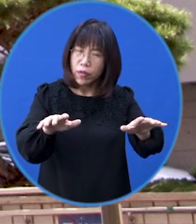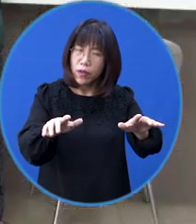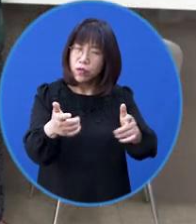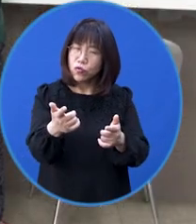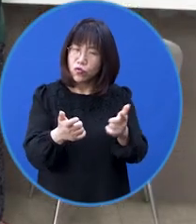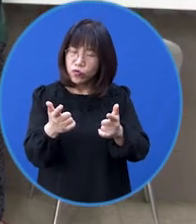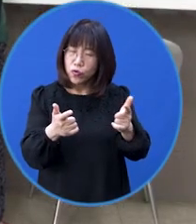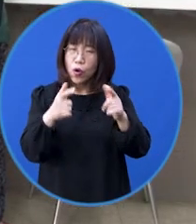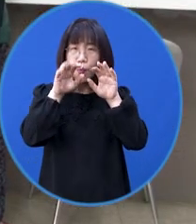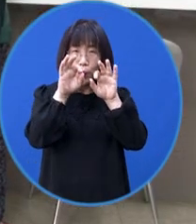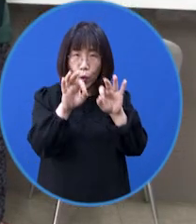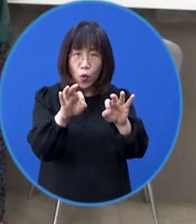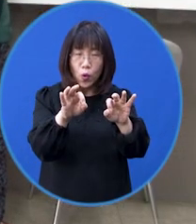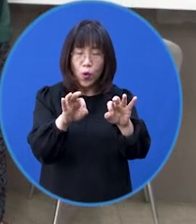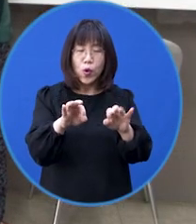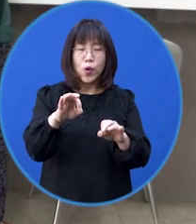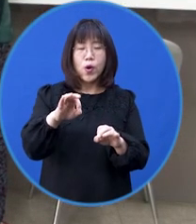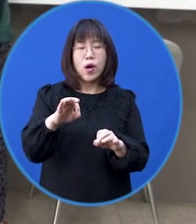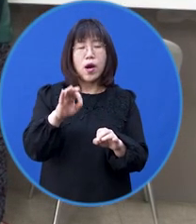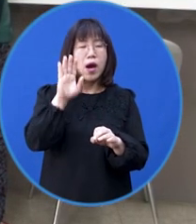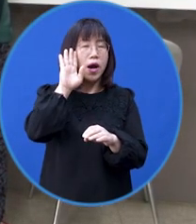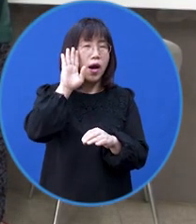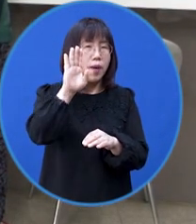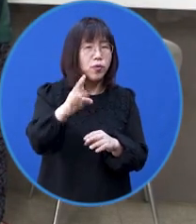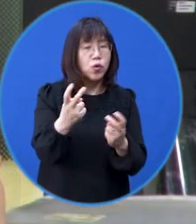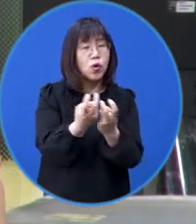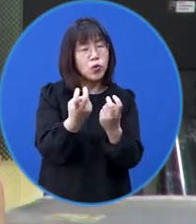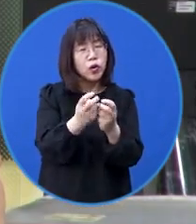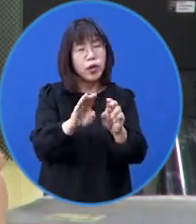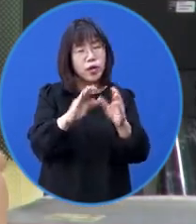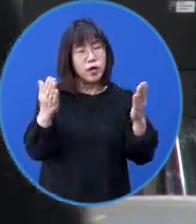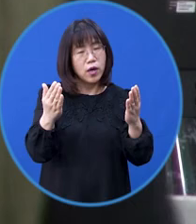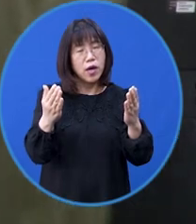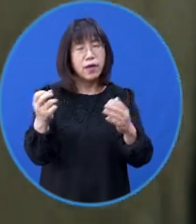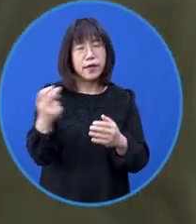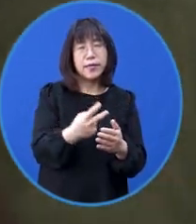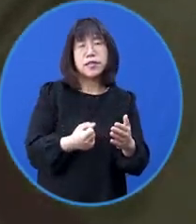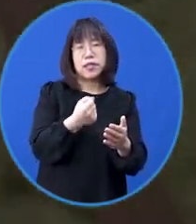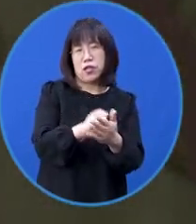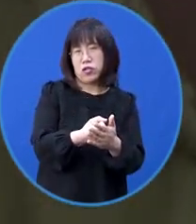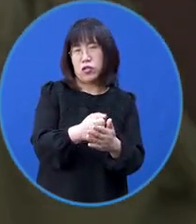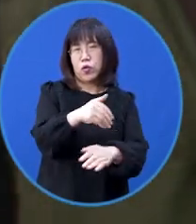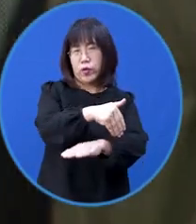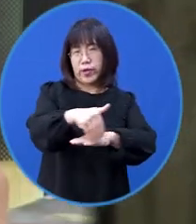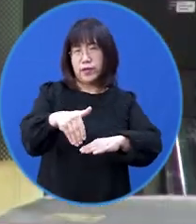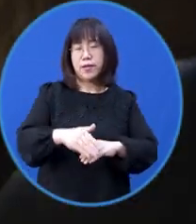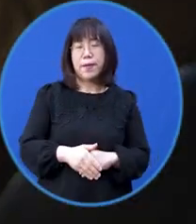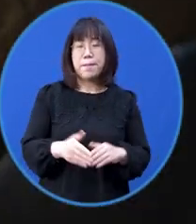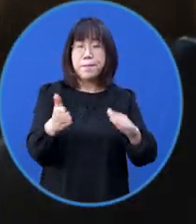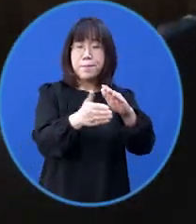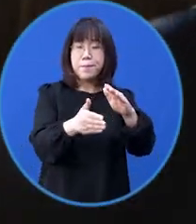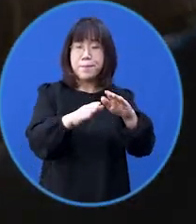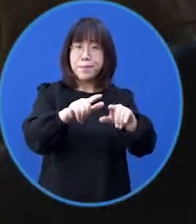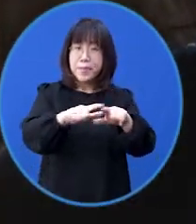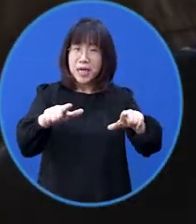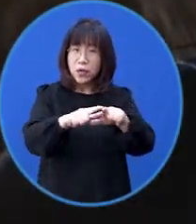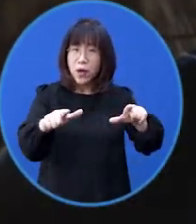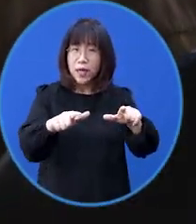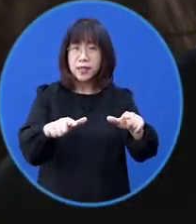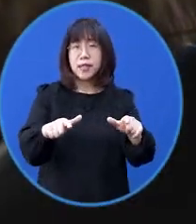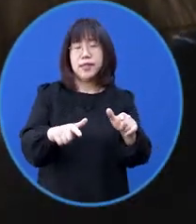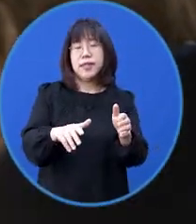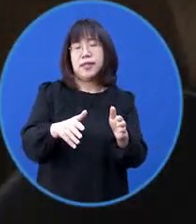코로나19 확산 정도와 개별 시설 상황 등을 점검한 후 운영 재개 여부를 결정할 예정입니다.